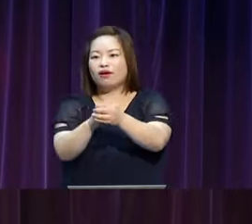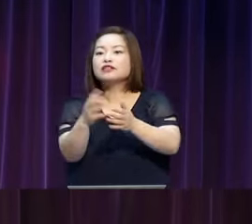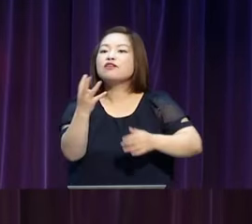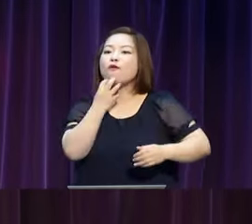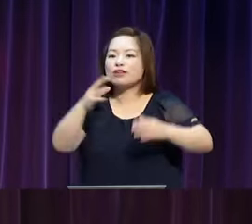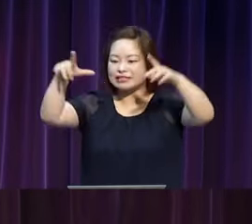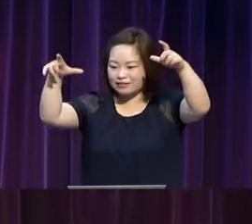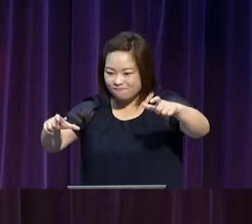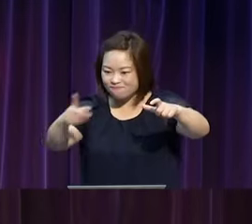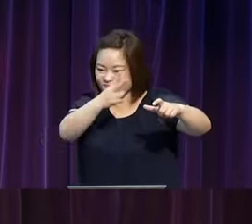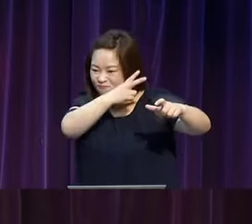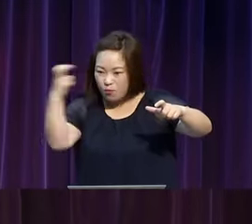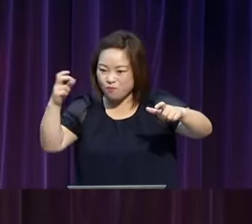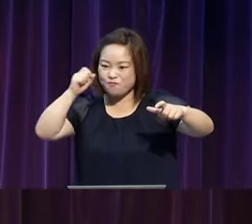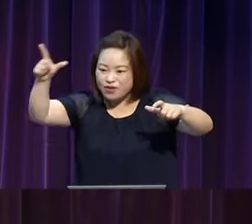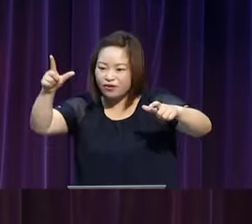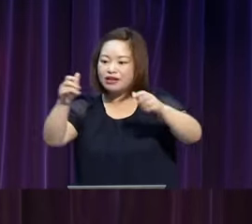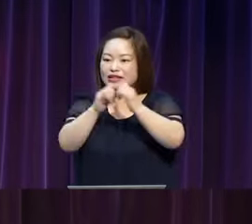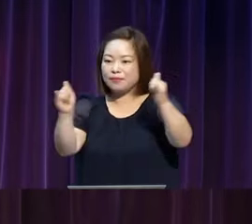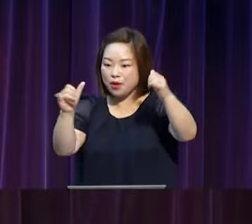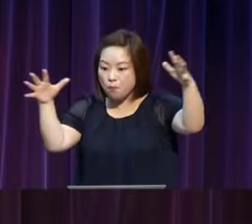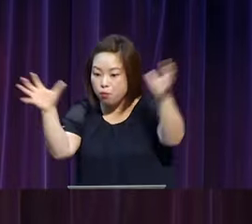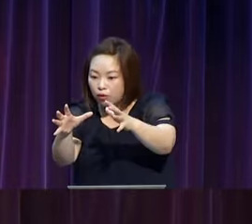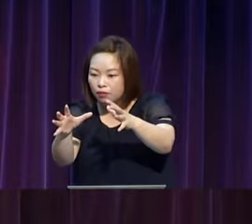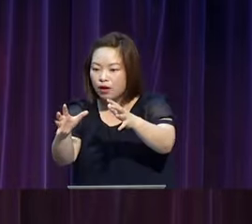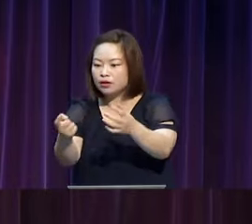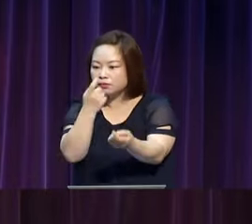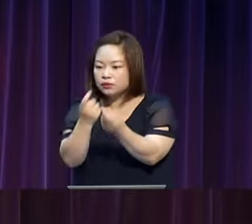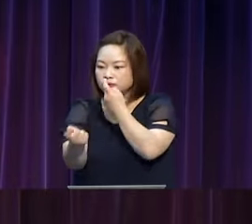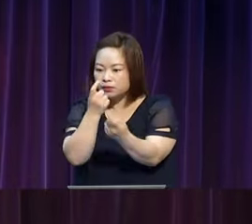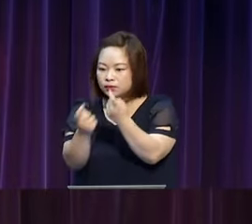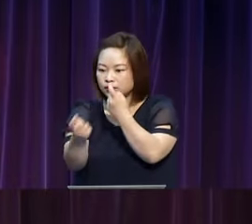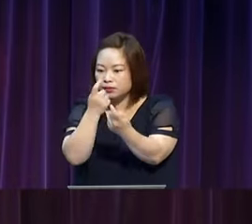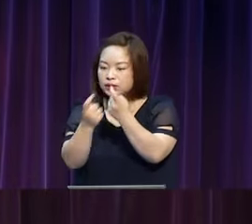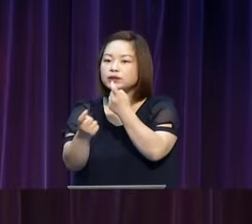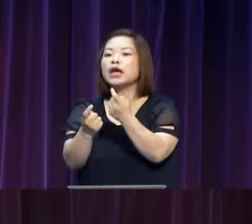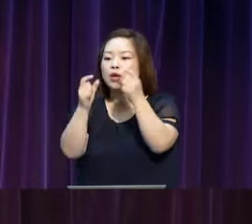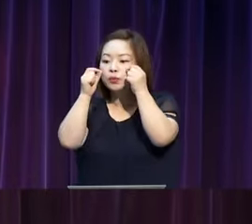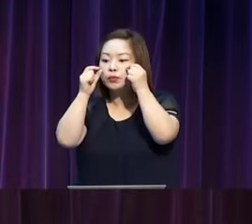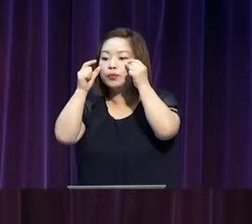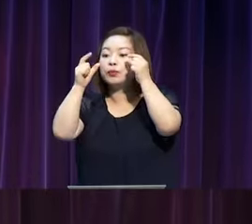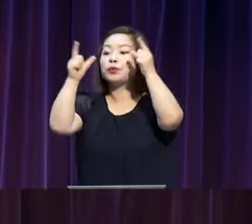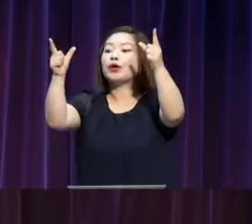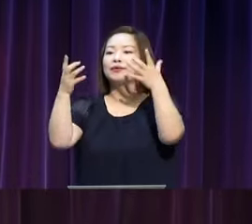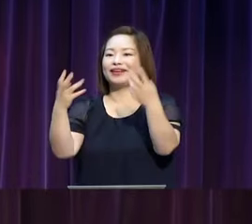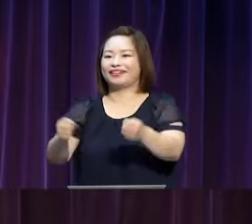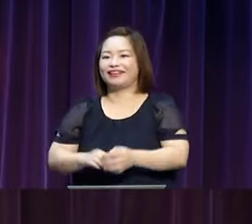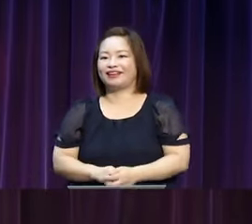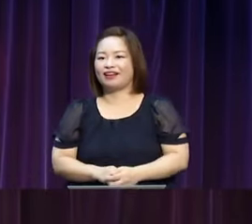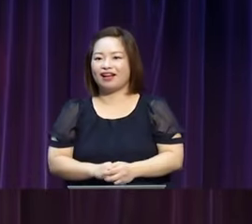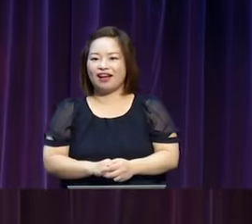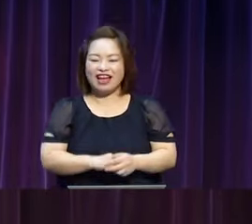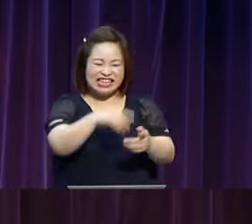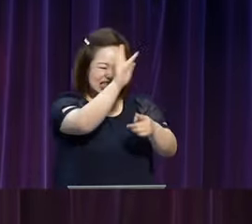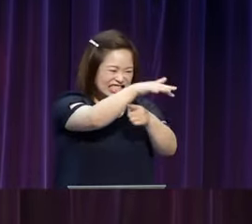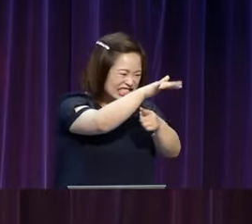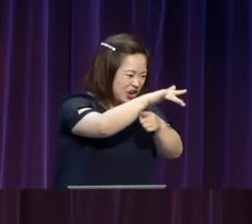곳에 가면 배우는 게 많을 거 아니에요. 공부 못하는 학교에 아이가